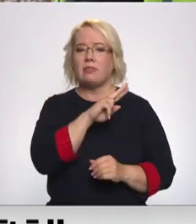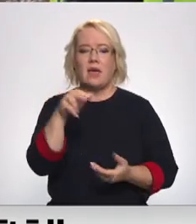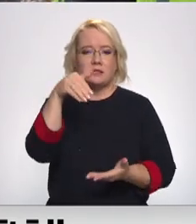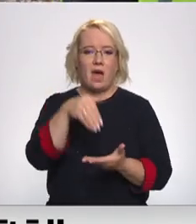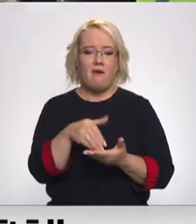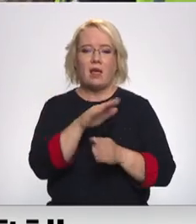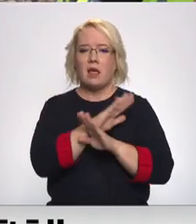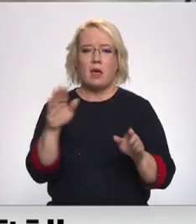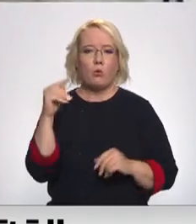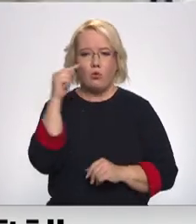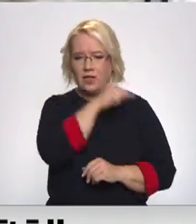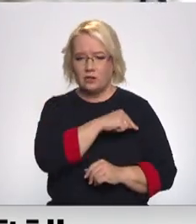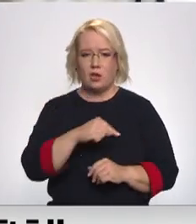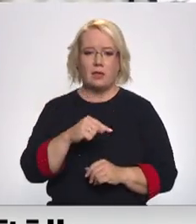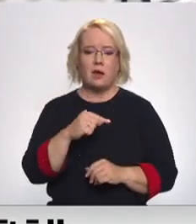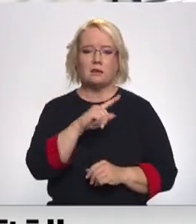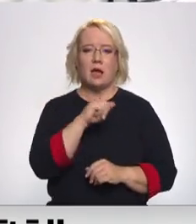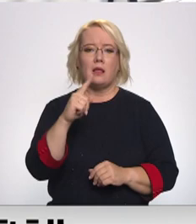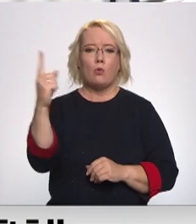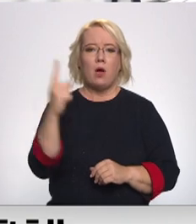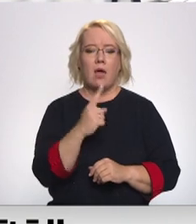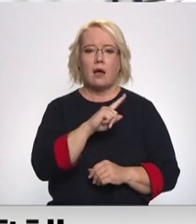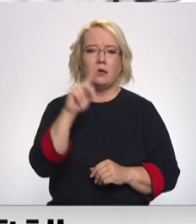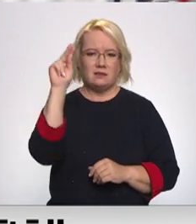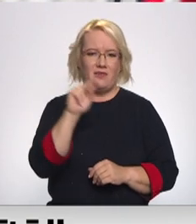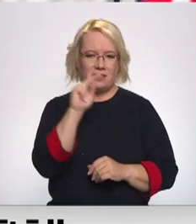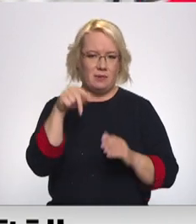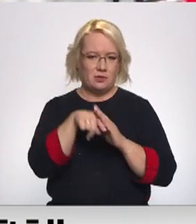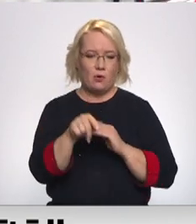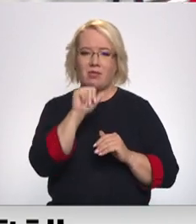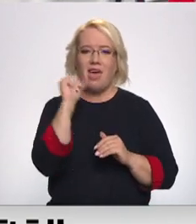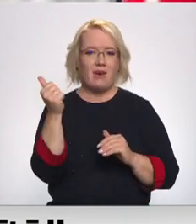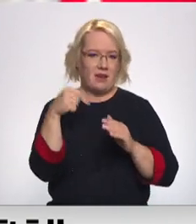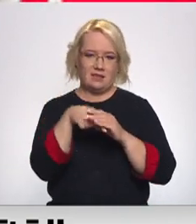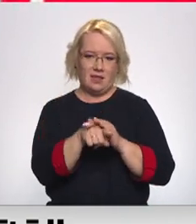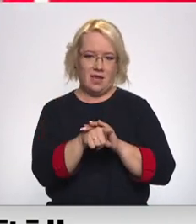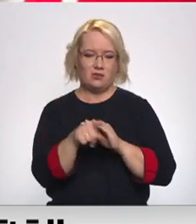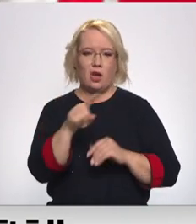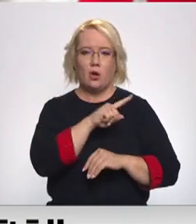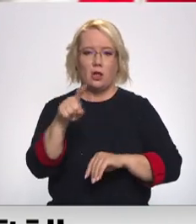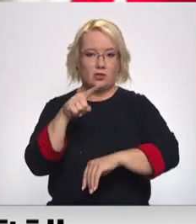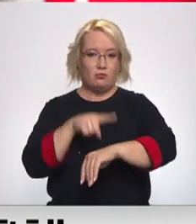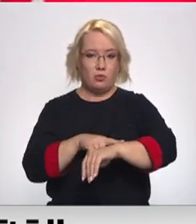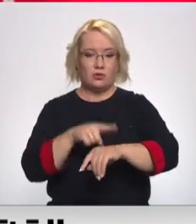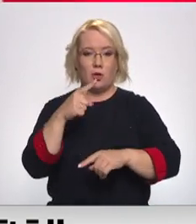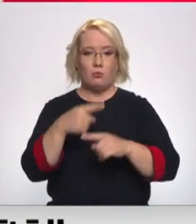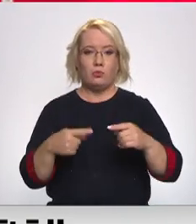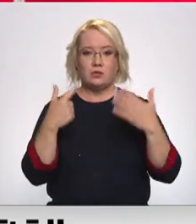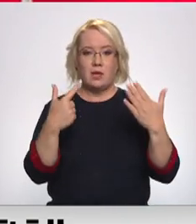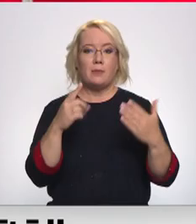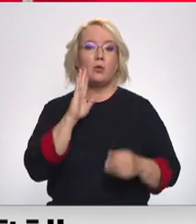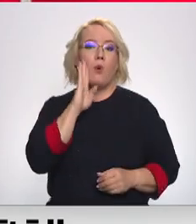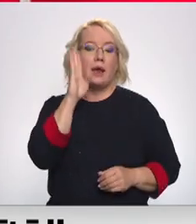vilšanās nonākot līdz Westminsterai, jo saprotot, ka tomēr nevarēs tikt iekšā, jo līdz pulksteni pusseptiņiem rītā vēl